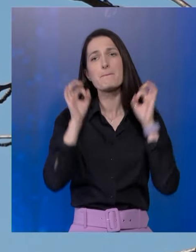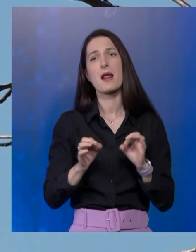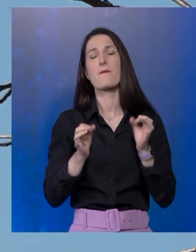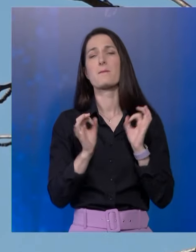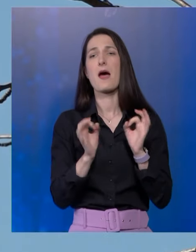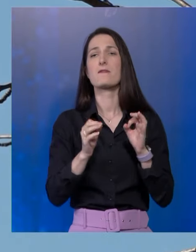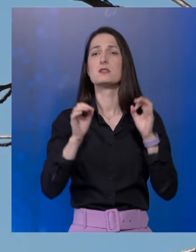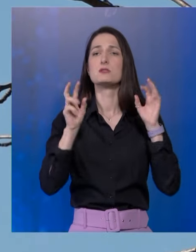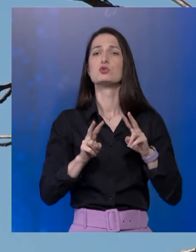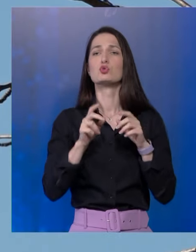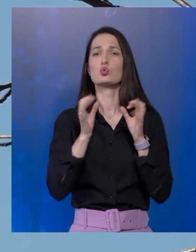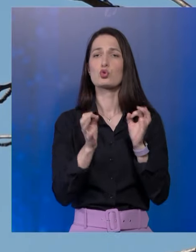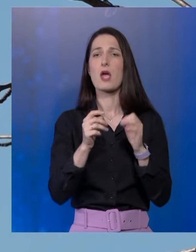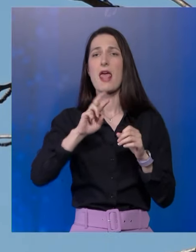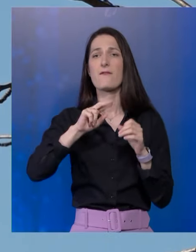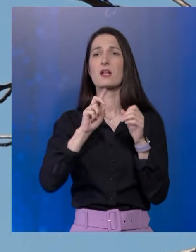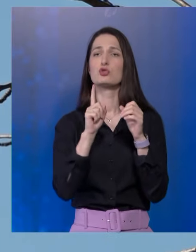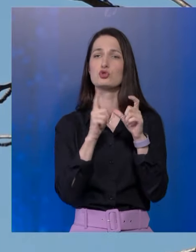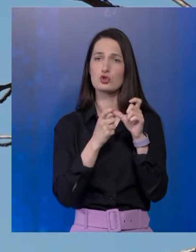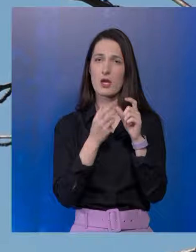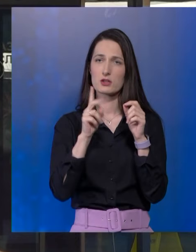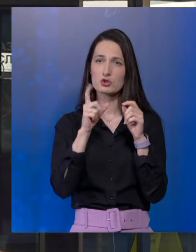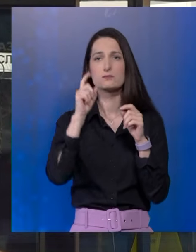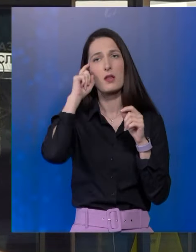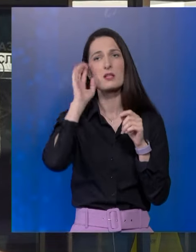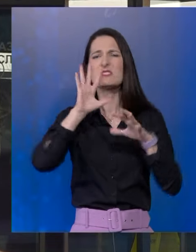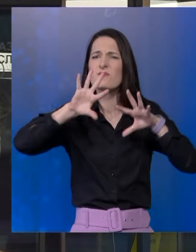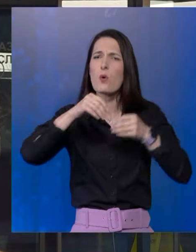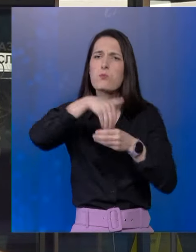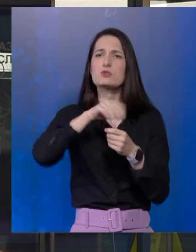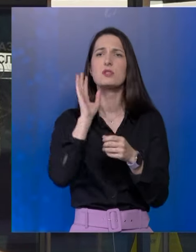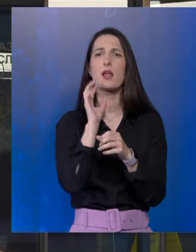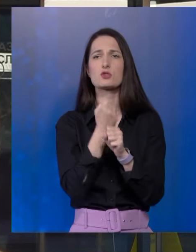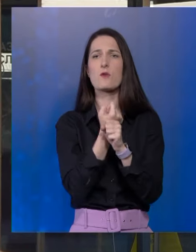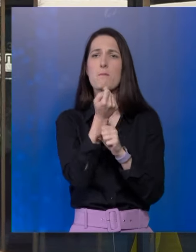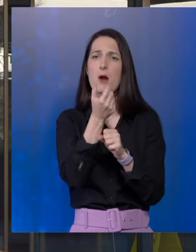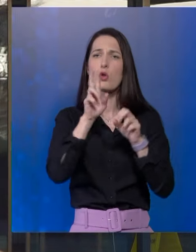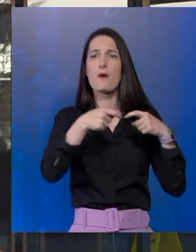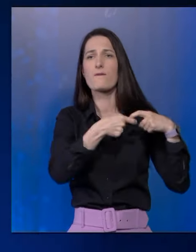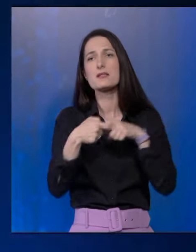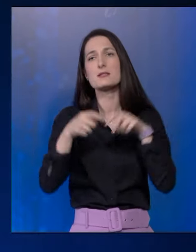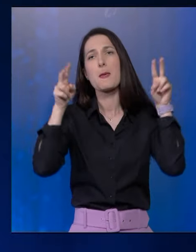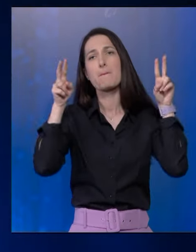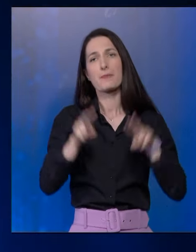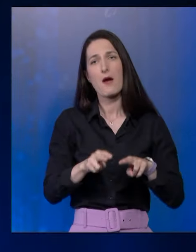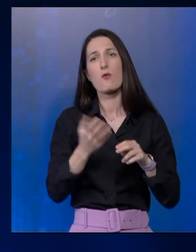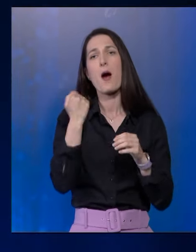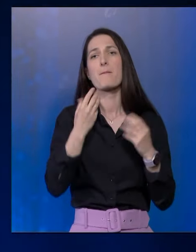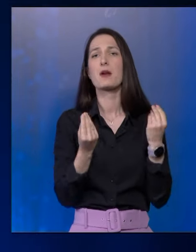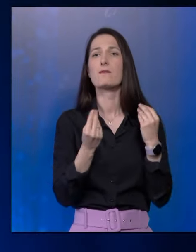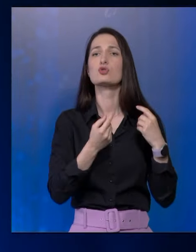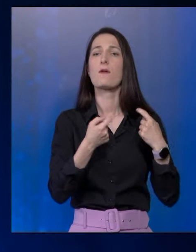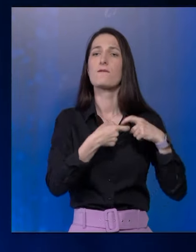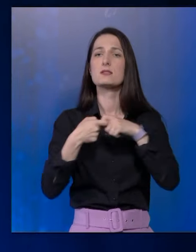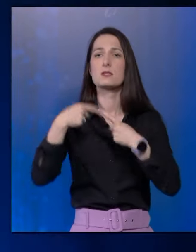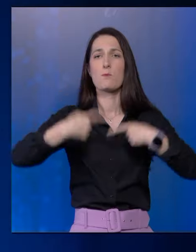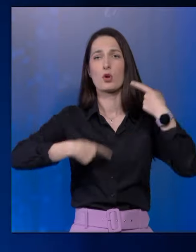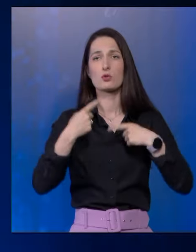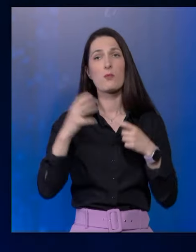i Hercegovini što se dešava malo ima veze sa pravom, a previše veze sa politikom. Vlast Bosne i